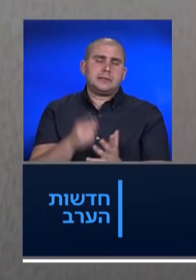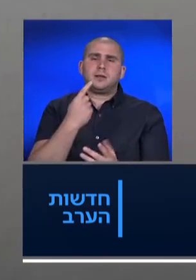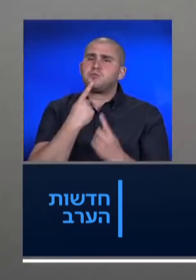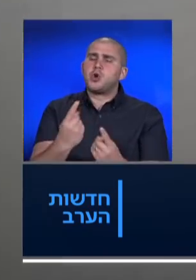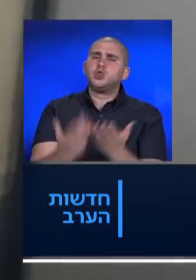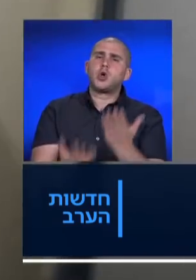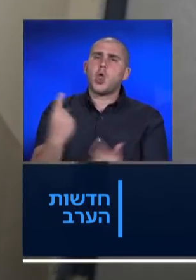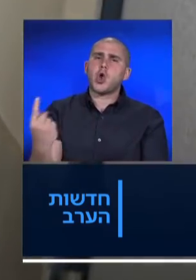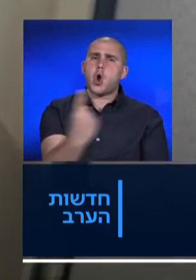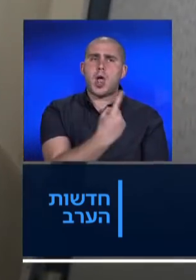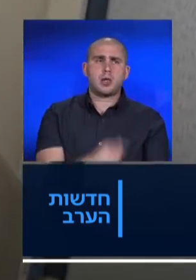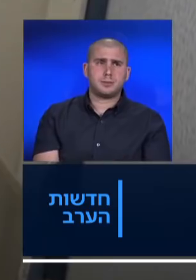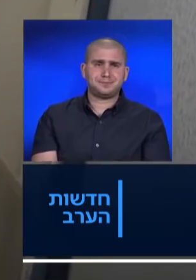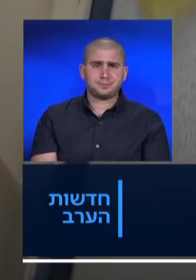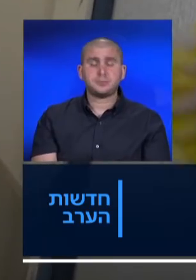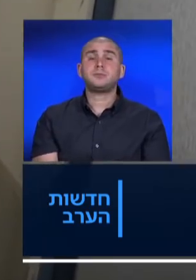אחד. אני פשוט חושב,